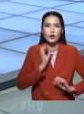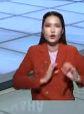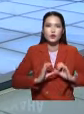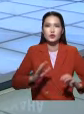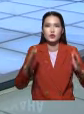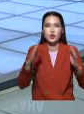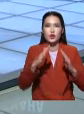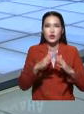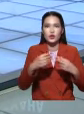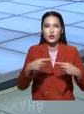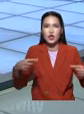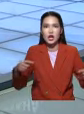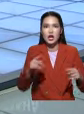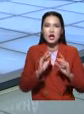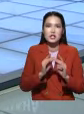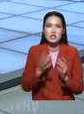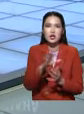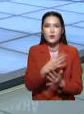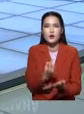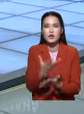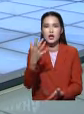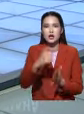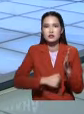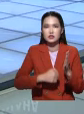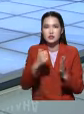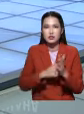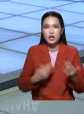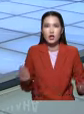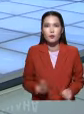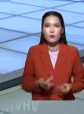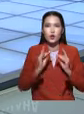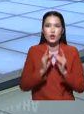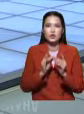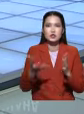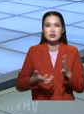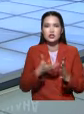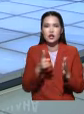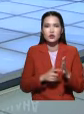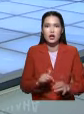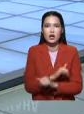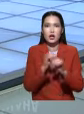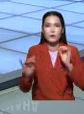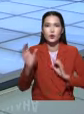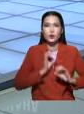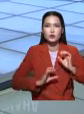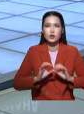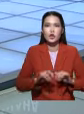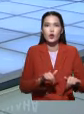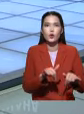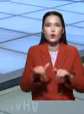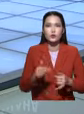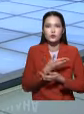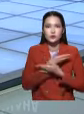салуғының бастапқы бағадан тым қымбаттап кетуі себеп болыпты. Ал өңірде жатаққана тапшы 700-ден астам студент барар жер таппай